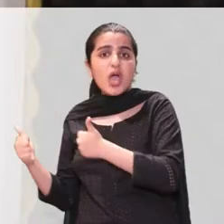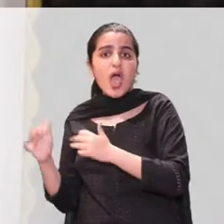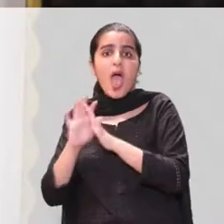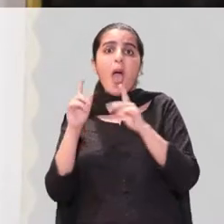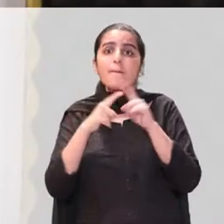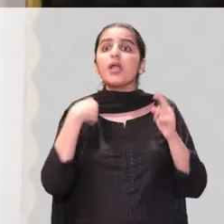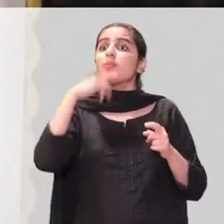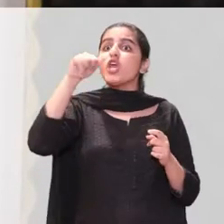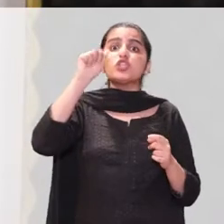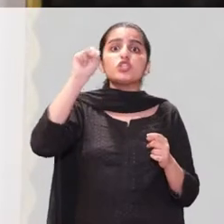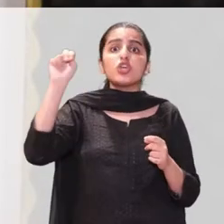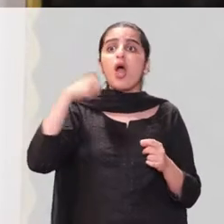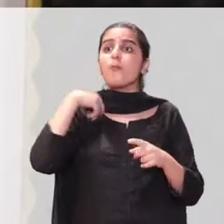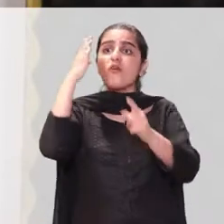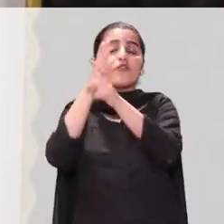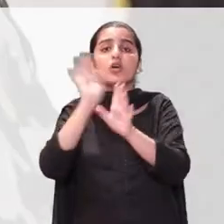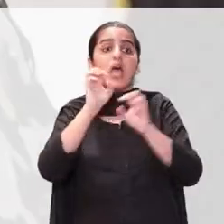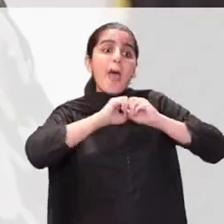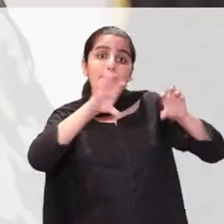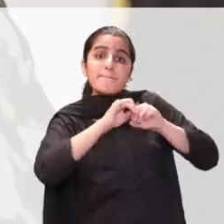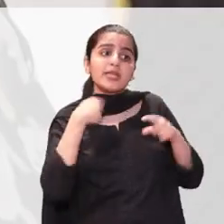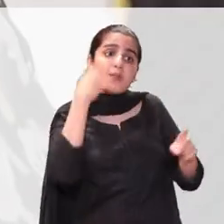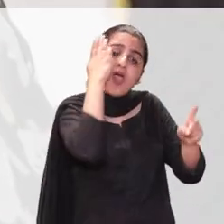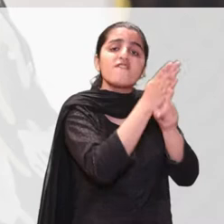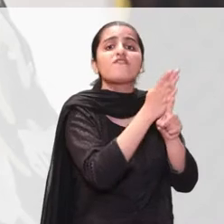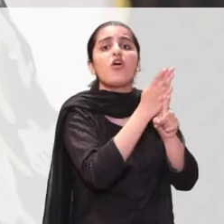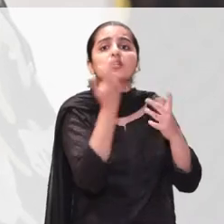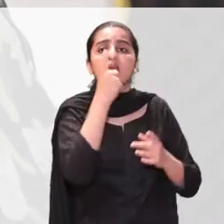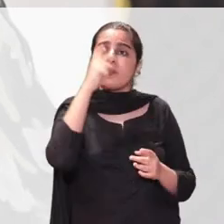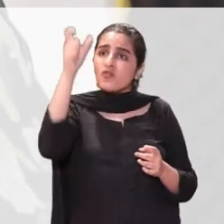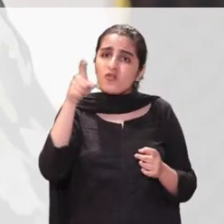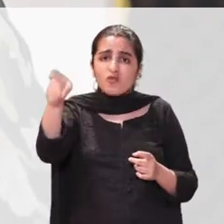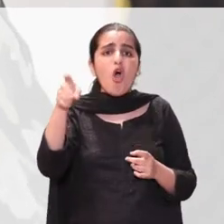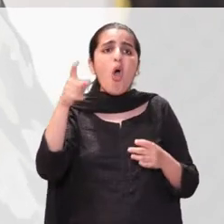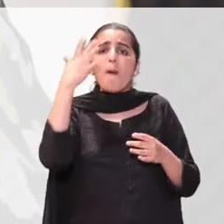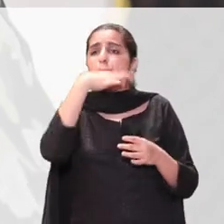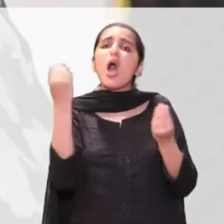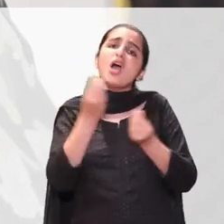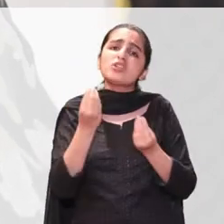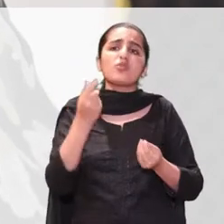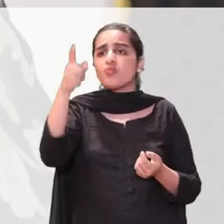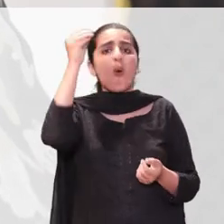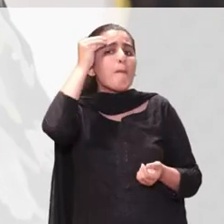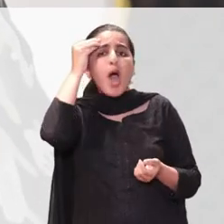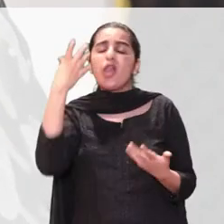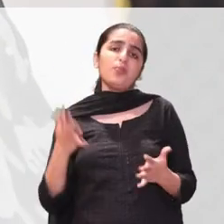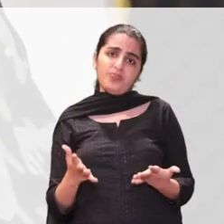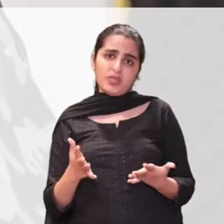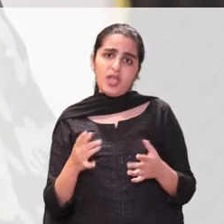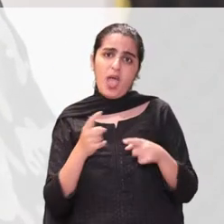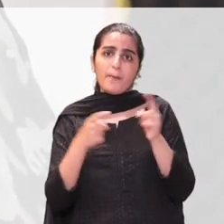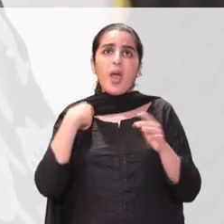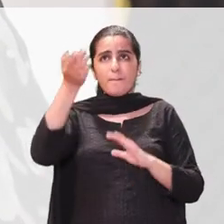तो हम बिलकुल ताकि मीडिया मीडिया को कट करेंगे हम उस मासूम के साथ किया